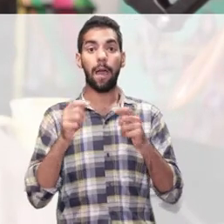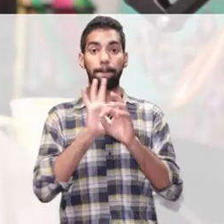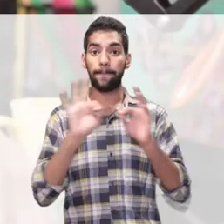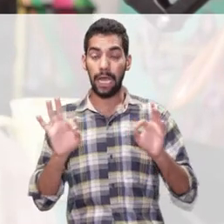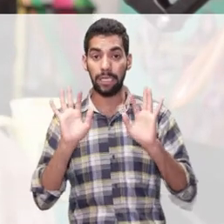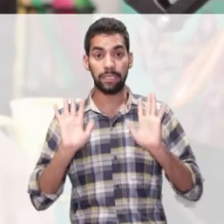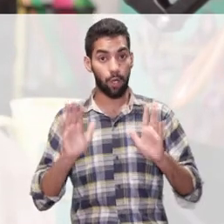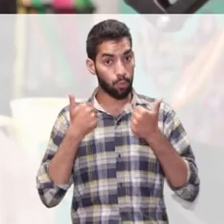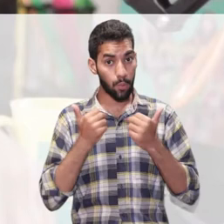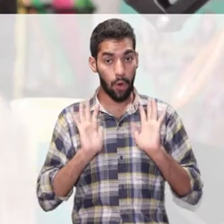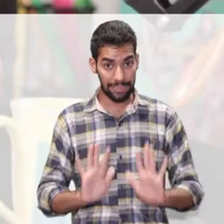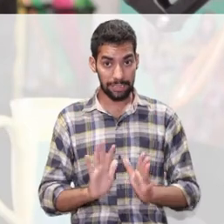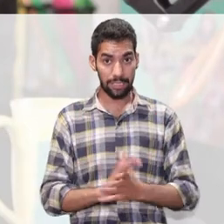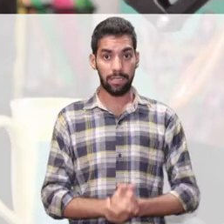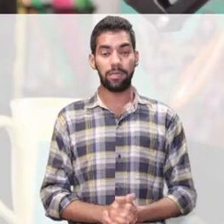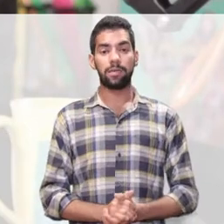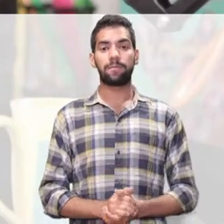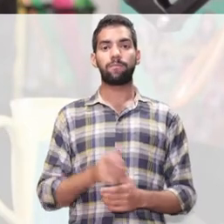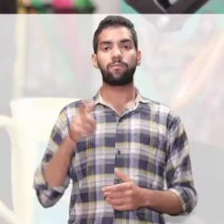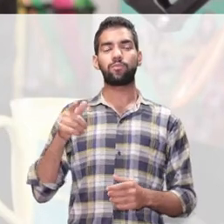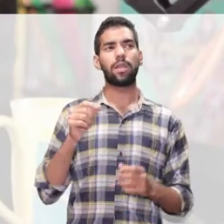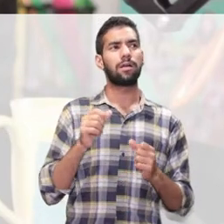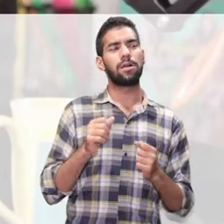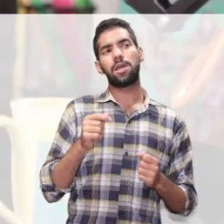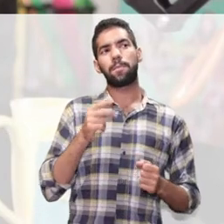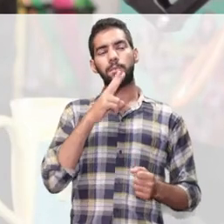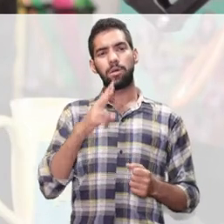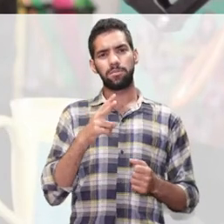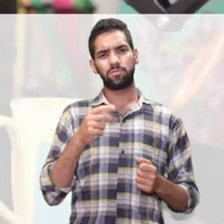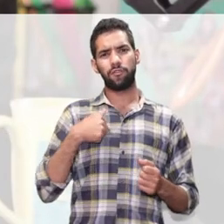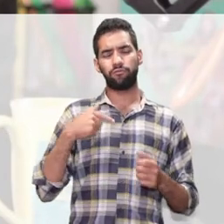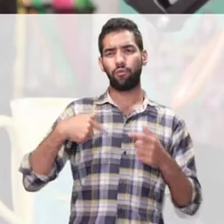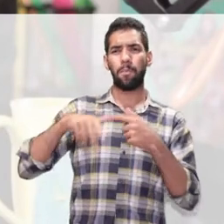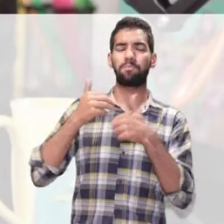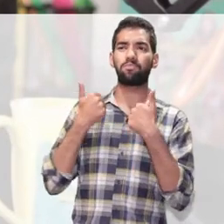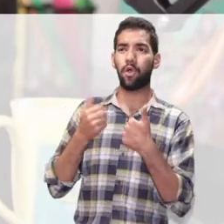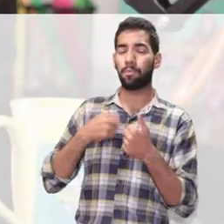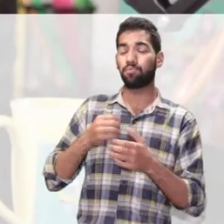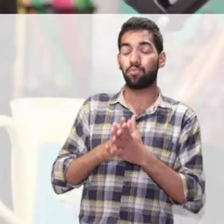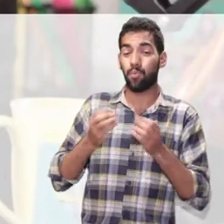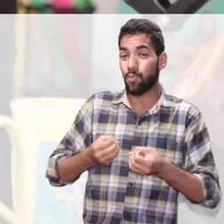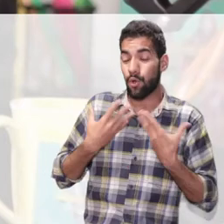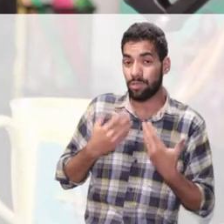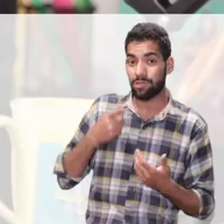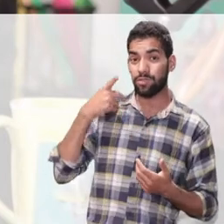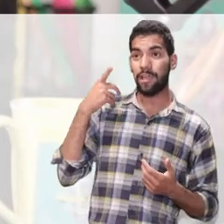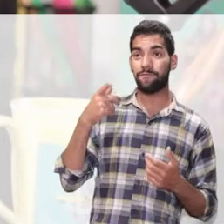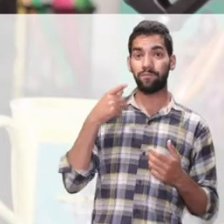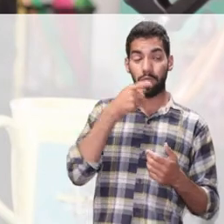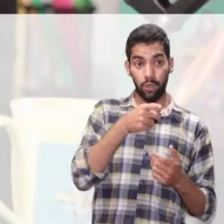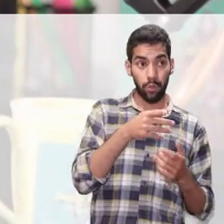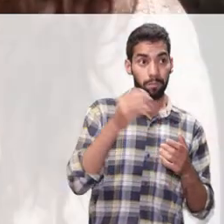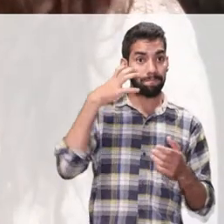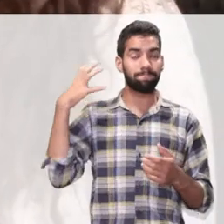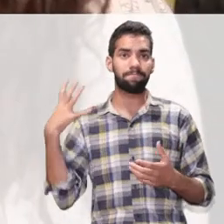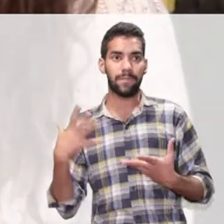माय फेसबुक फ्रेंड एनी टू गो टू फ्रंट मीटर नो व्हेन इंडिया थे चीज अमेज़न सो हैप्पी ठाट यू गिव बैक